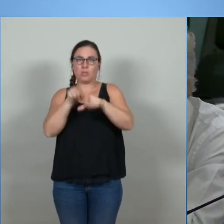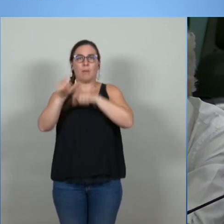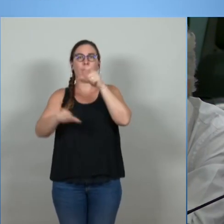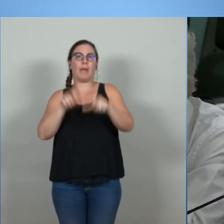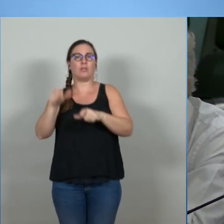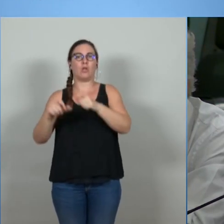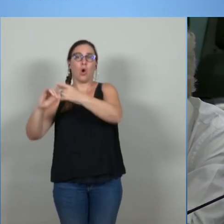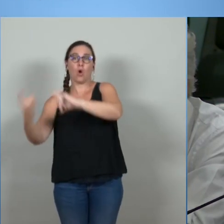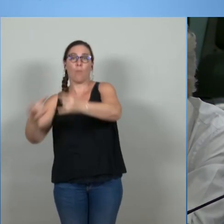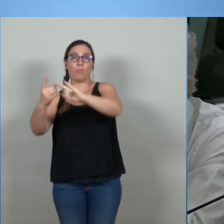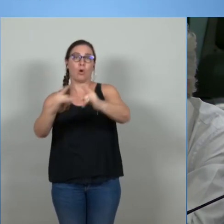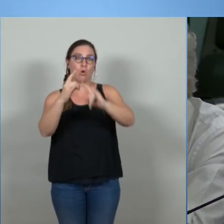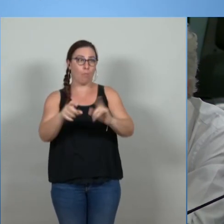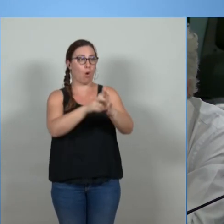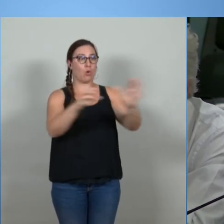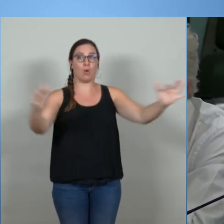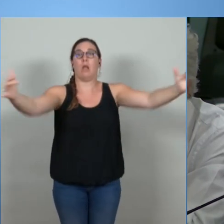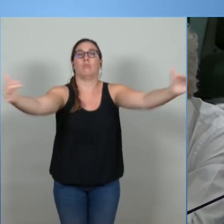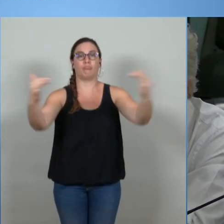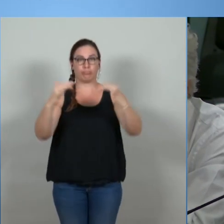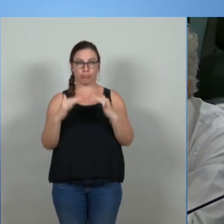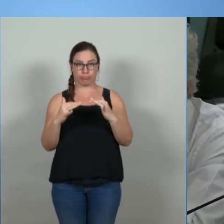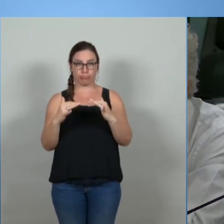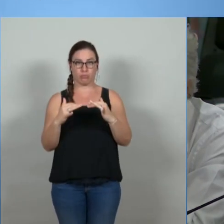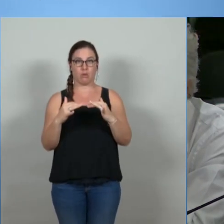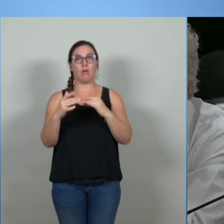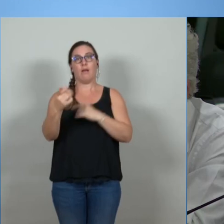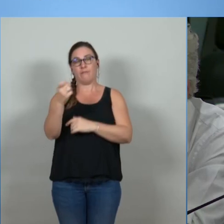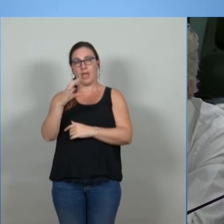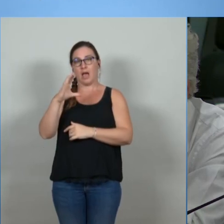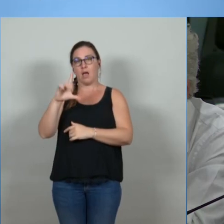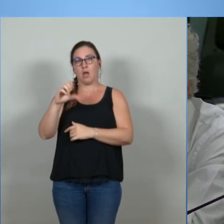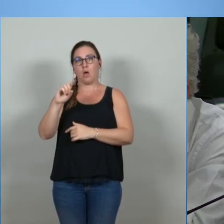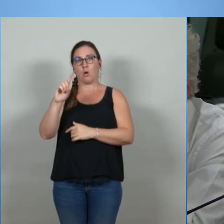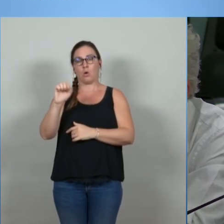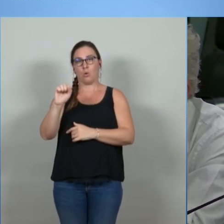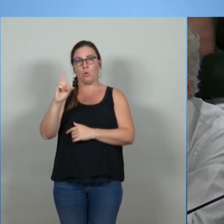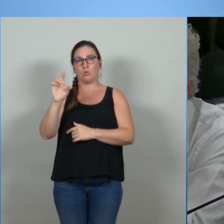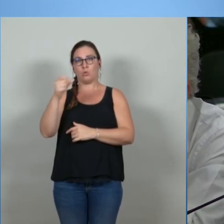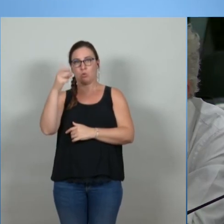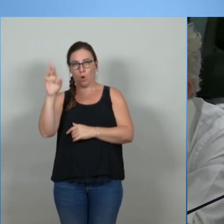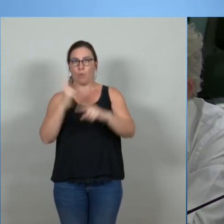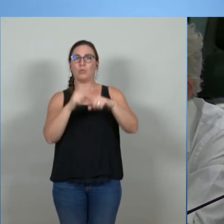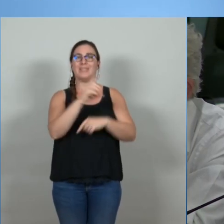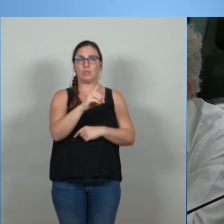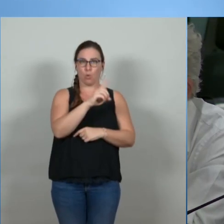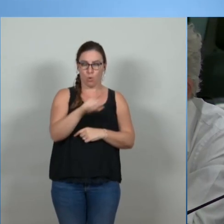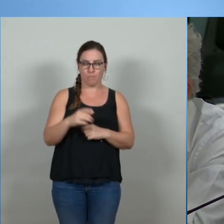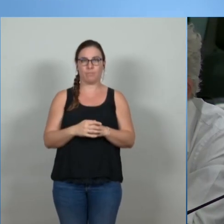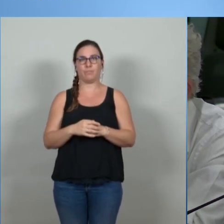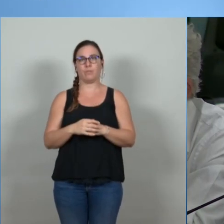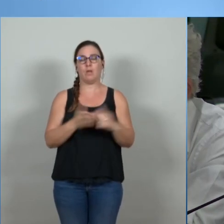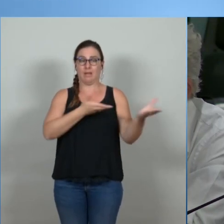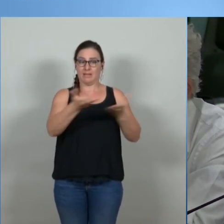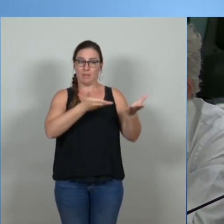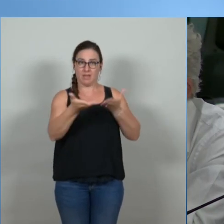occupants des campements installés à Grenoble particulièrement au Clos d'or et à Diderot d'engager le déménagement de ces campements sur